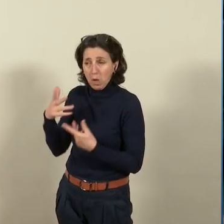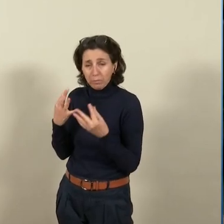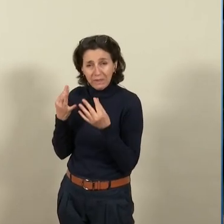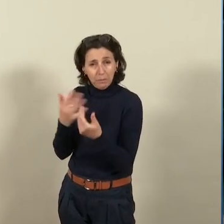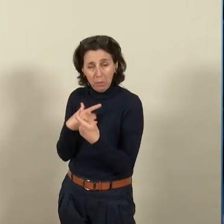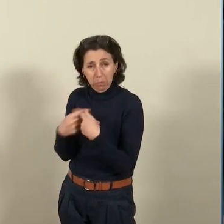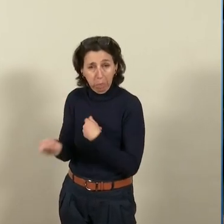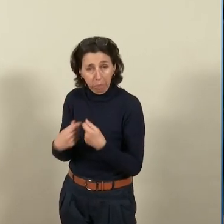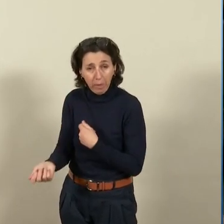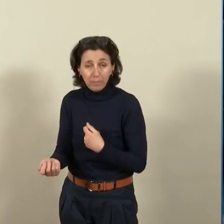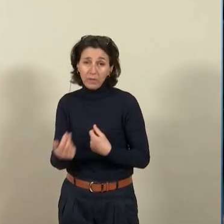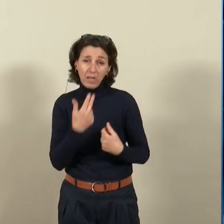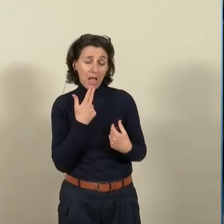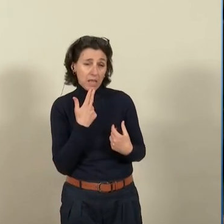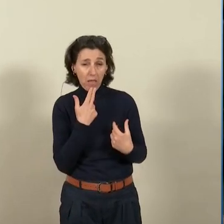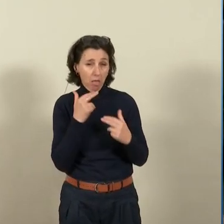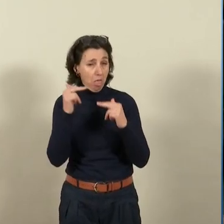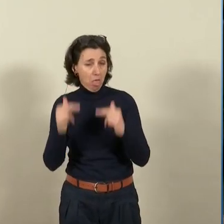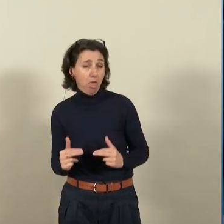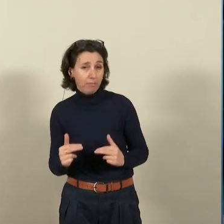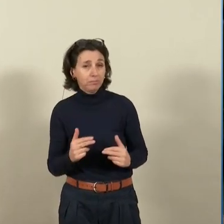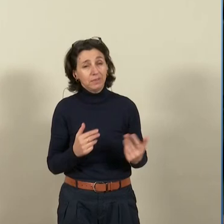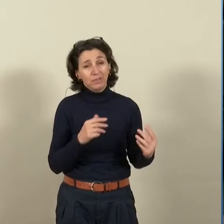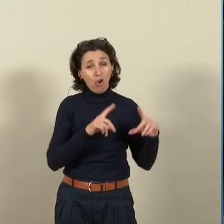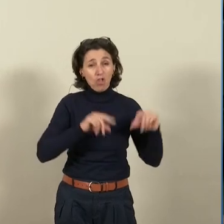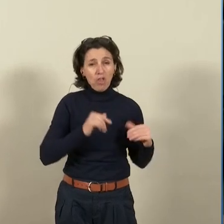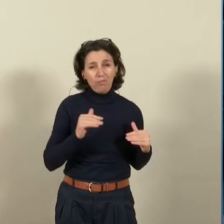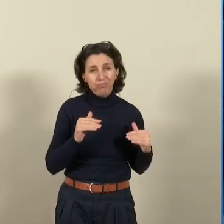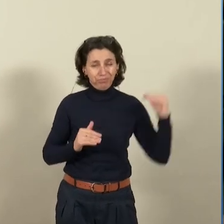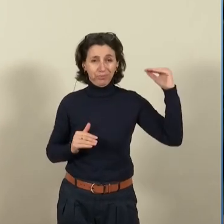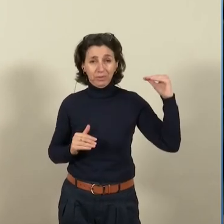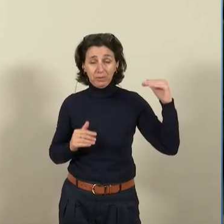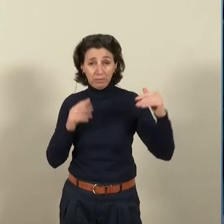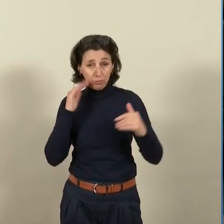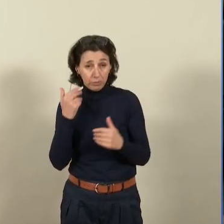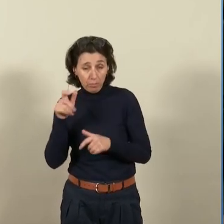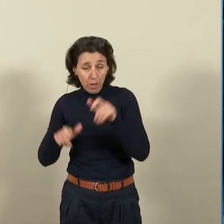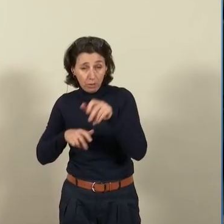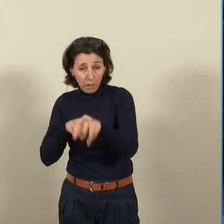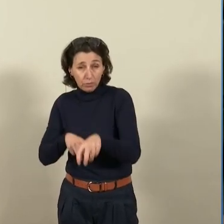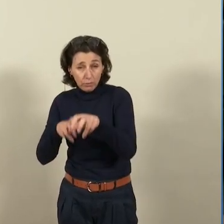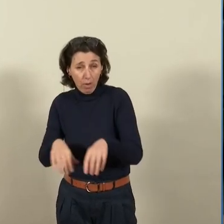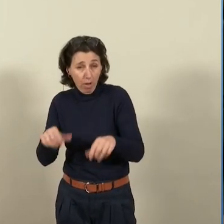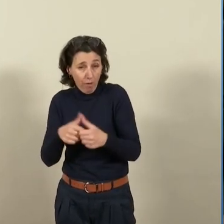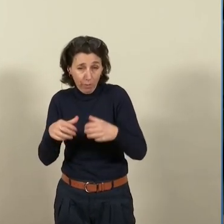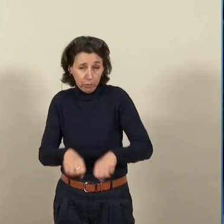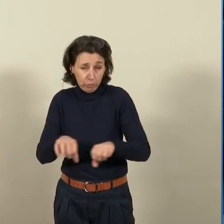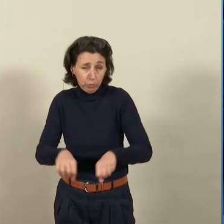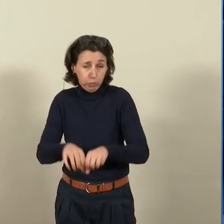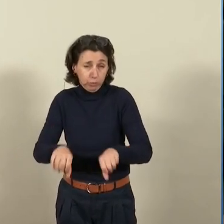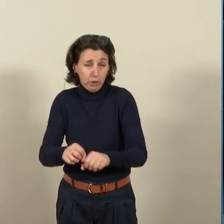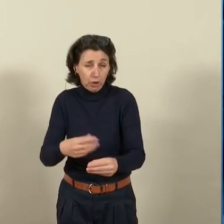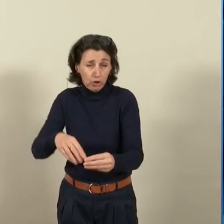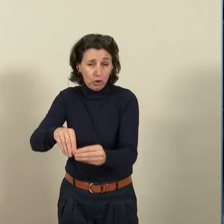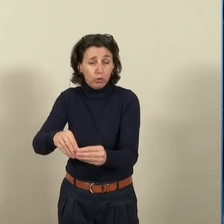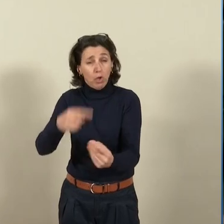qualité aujourd'hui ce système incite les agriculteurs et agricultrice à produire toujours plus sur des surfaces toujours plus grandes pour